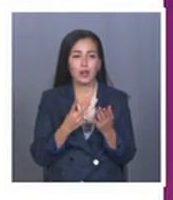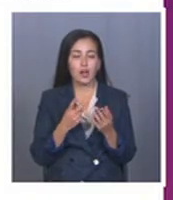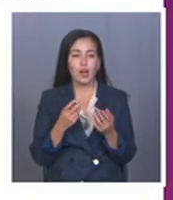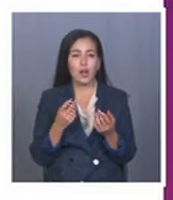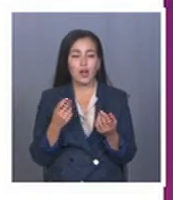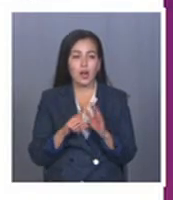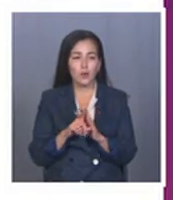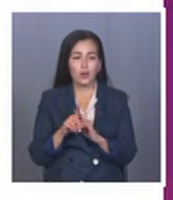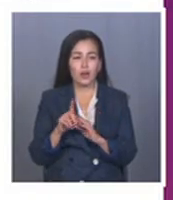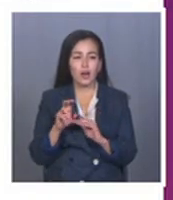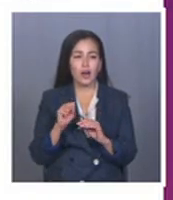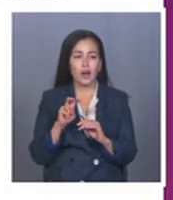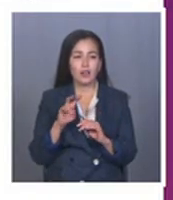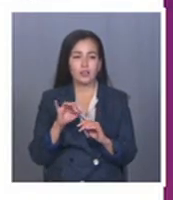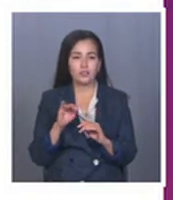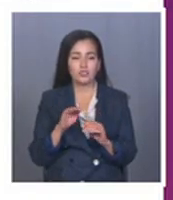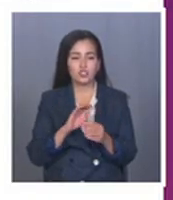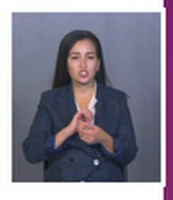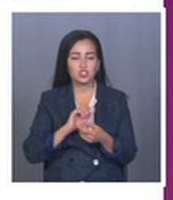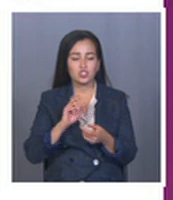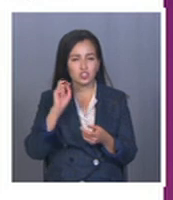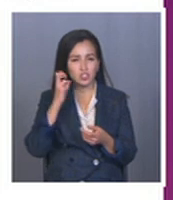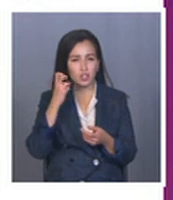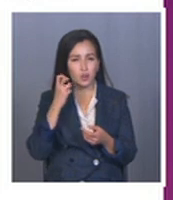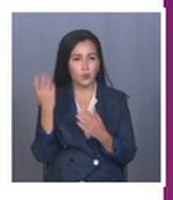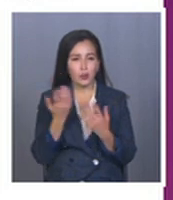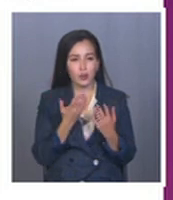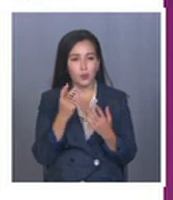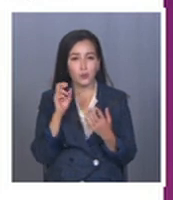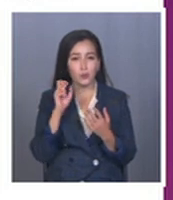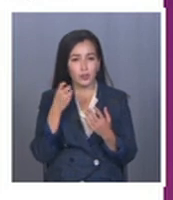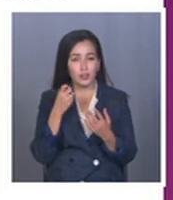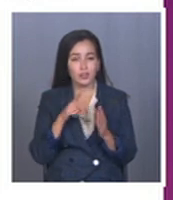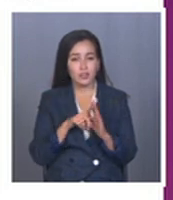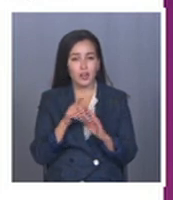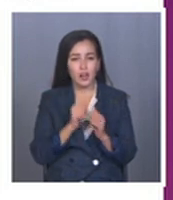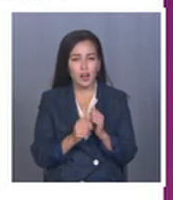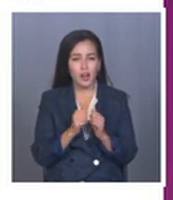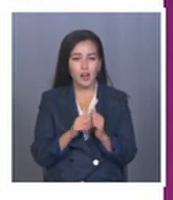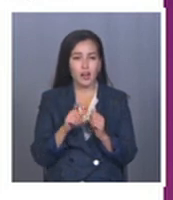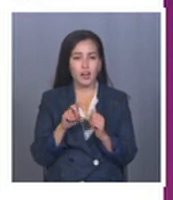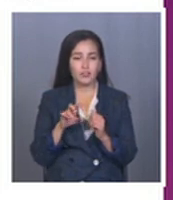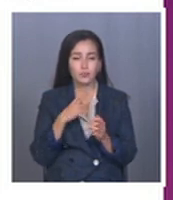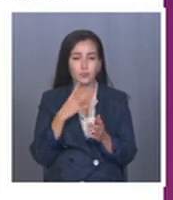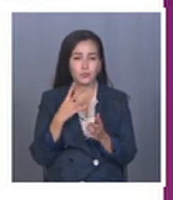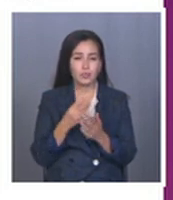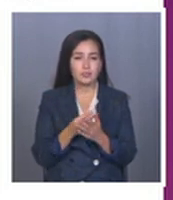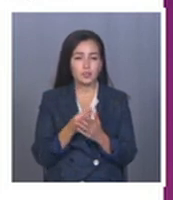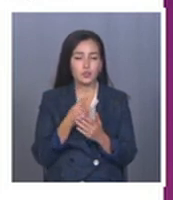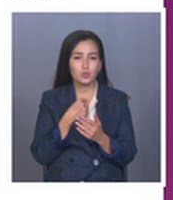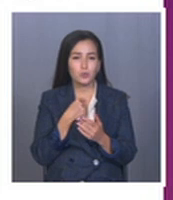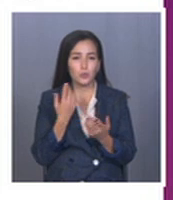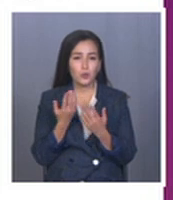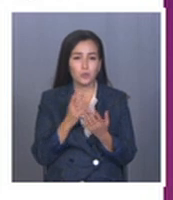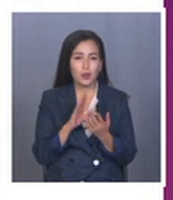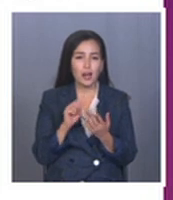әліфті тегіс жатқа оқытады, және де оқытқанда әрбір харфтың өз үнімен оқытпай